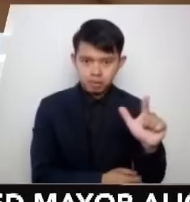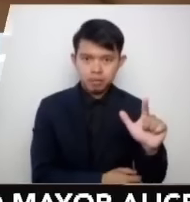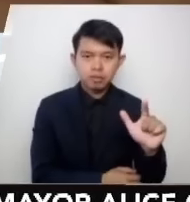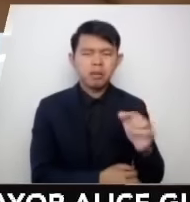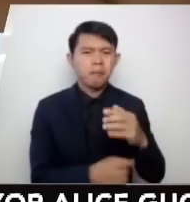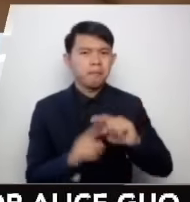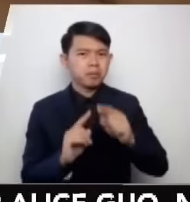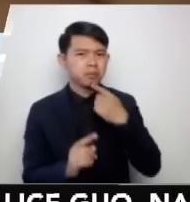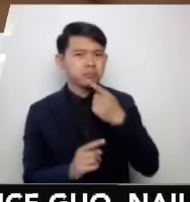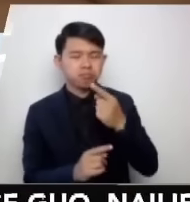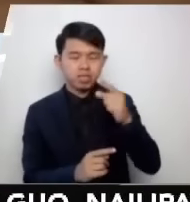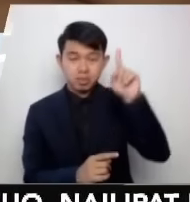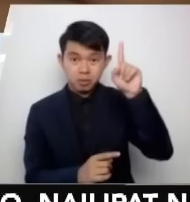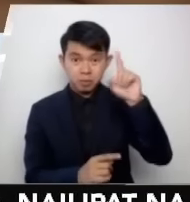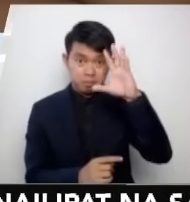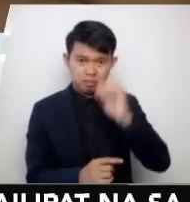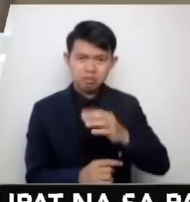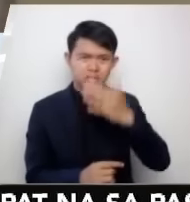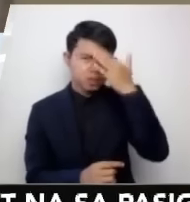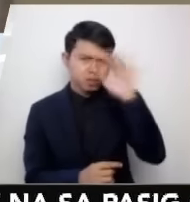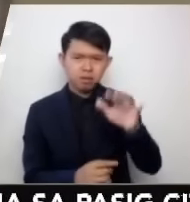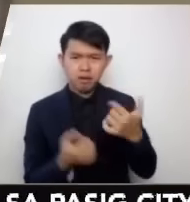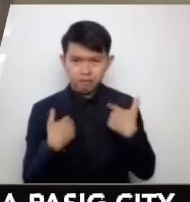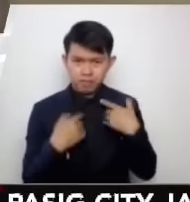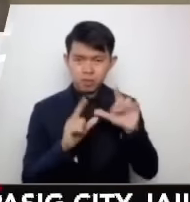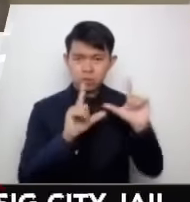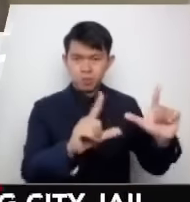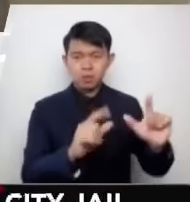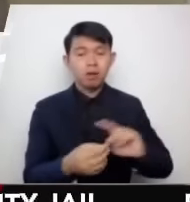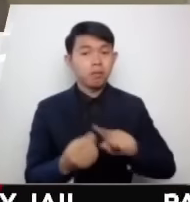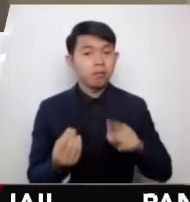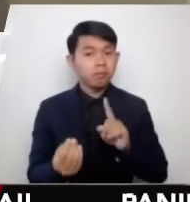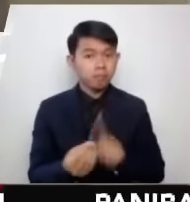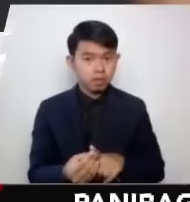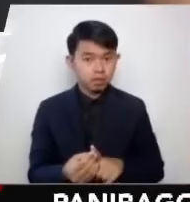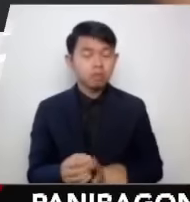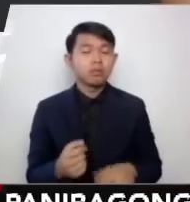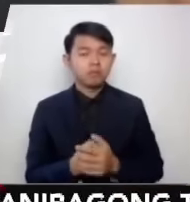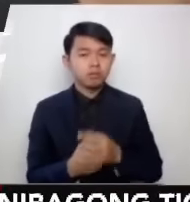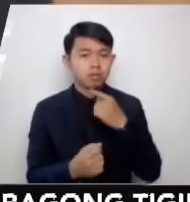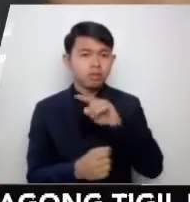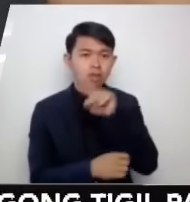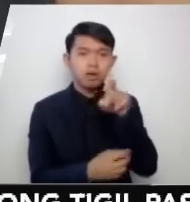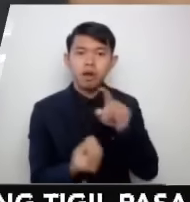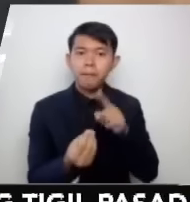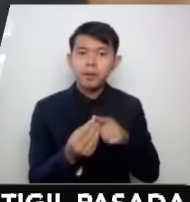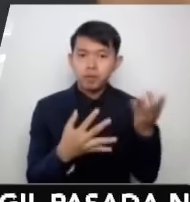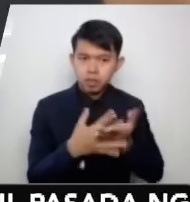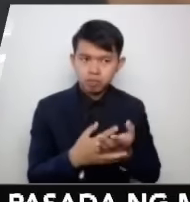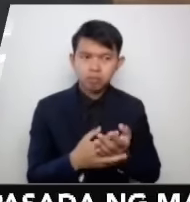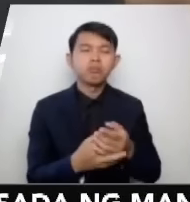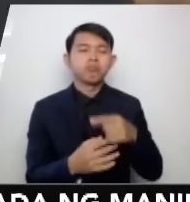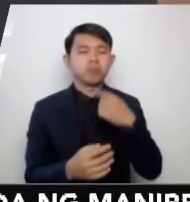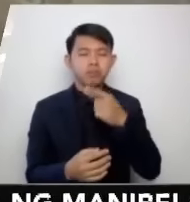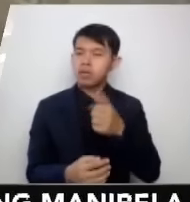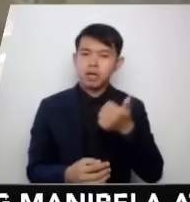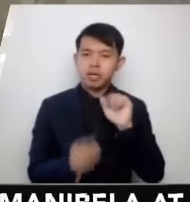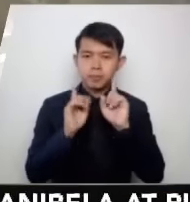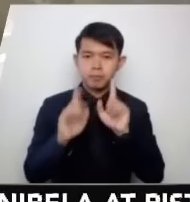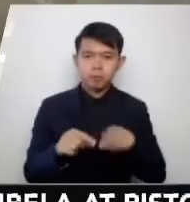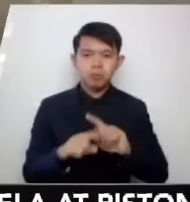Nang tanongin naman kaugnay sa aligasyon, sa korte na lang po kami magharap. Yan lang po. James Agustin, nagbabalita para sa